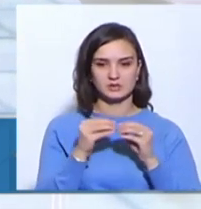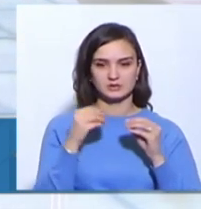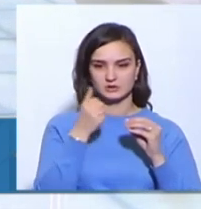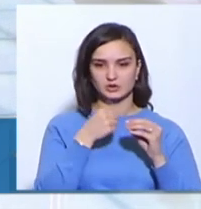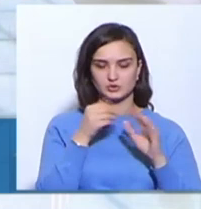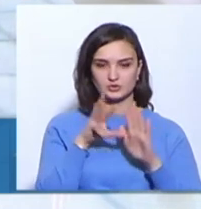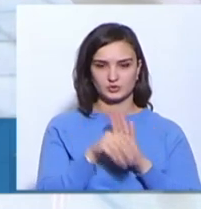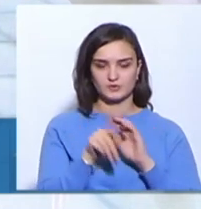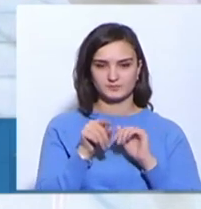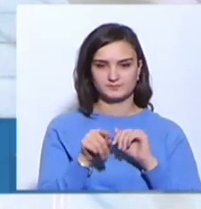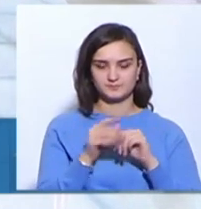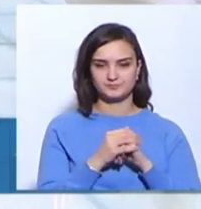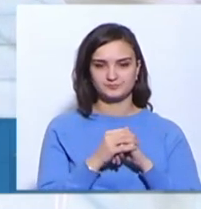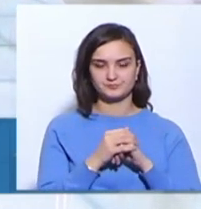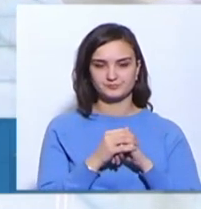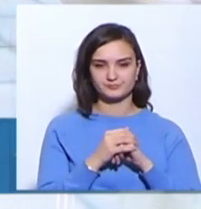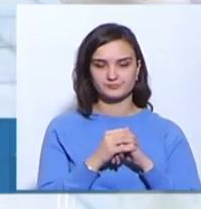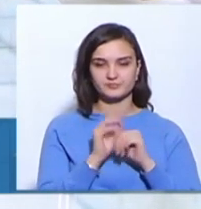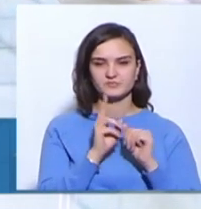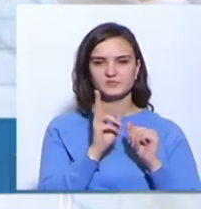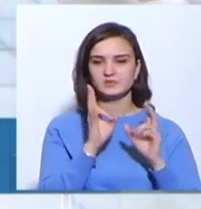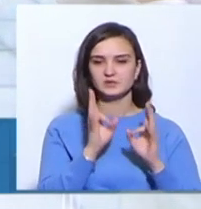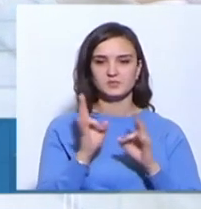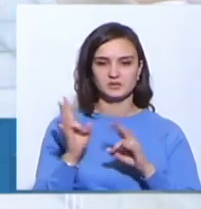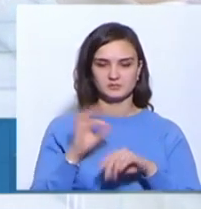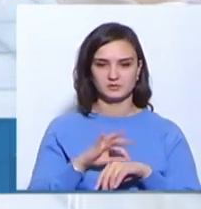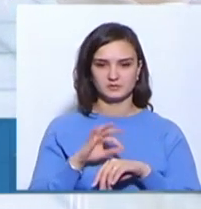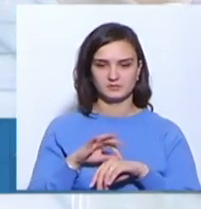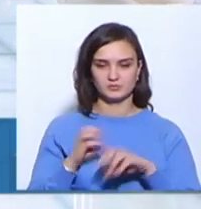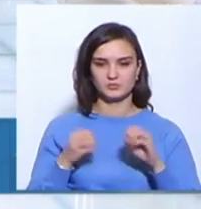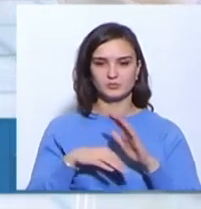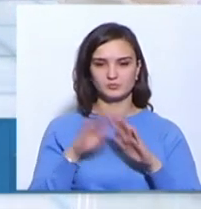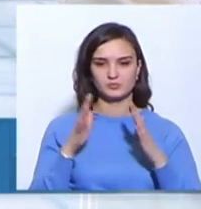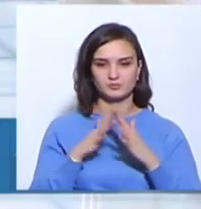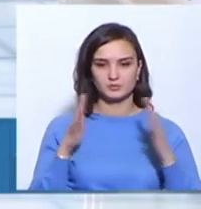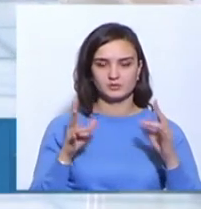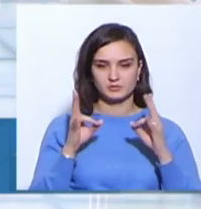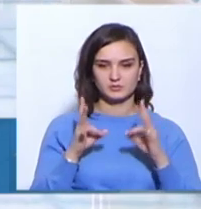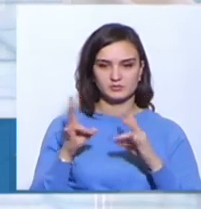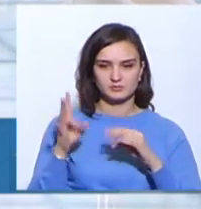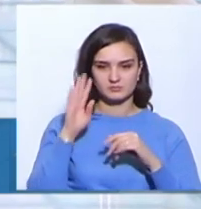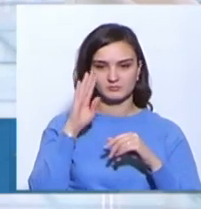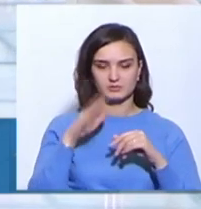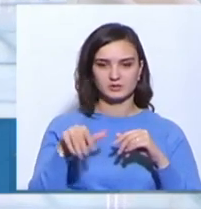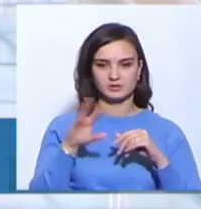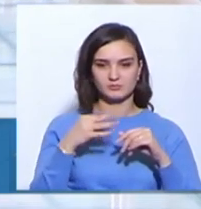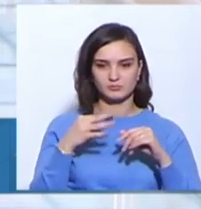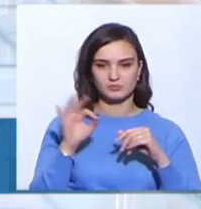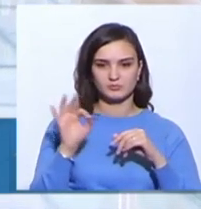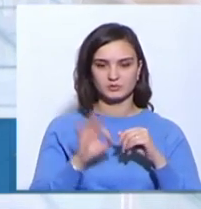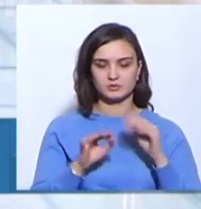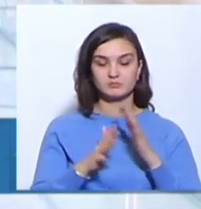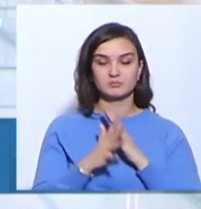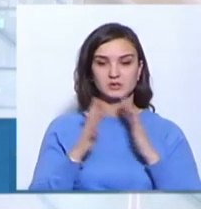წელში რუსული სტატისტიკის მონაცემებით. ვის ემართება ეს დაავადება უფრო მეტად? უფრო მეტად ემართებათ მამაკაცებს, 40%-ით მეტი